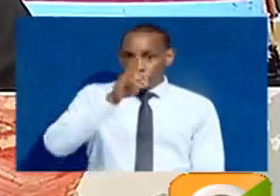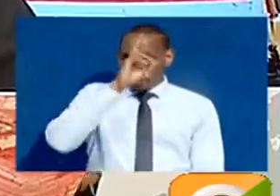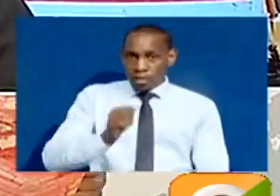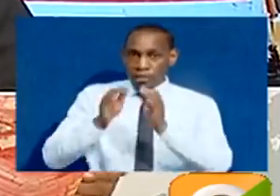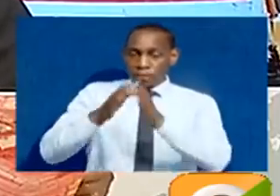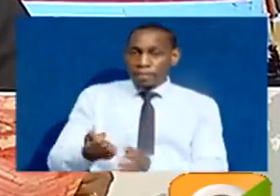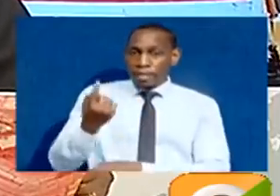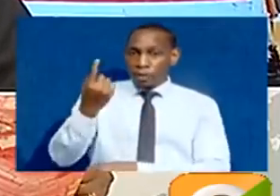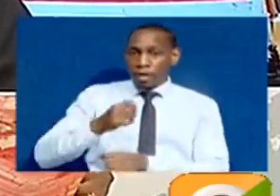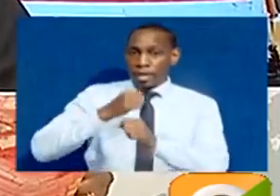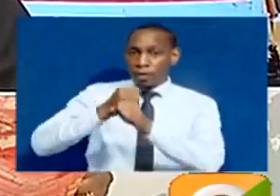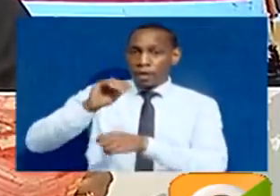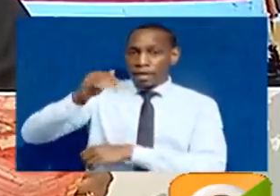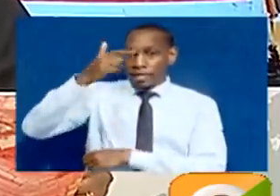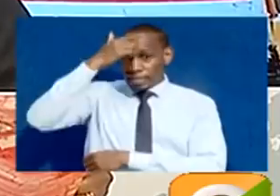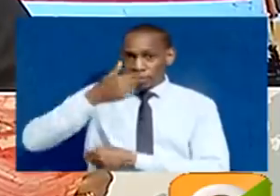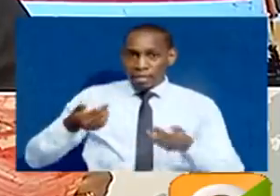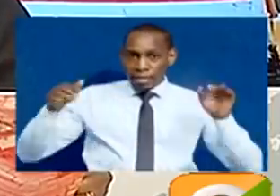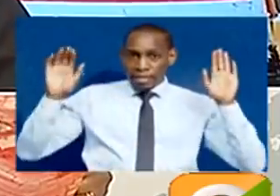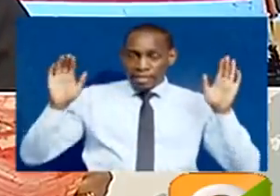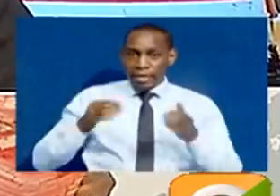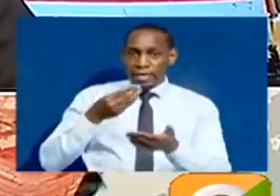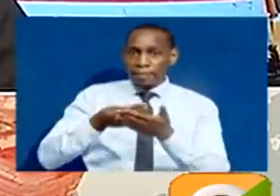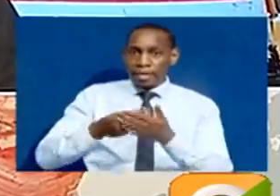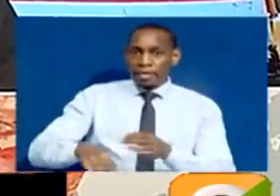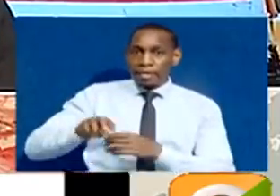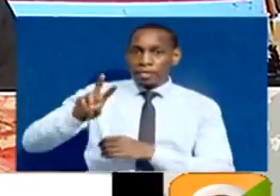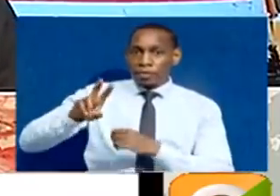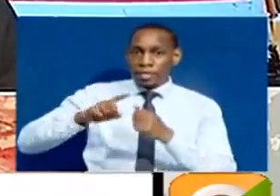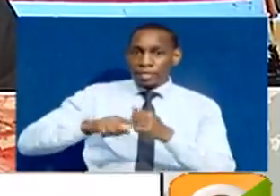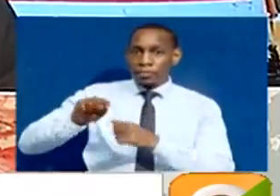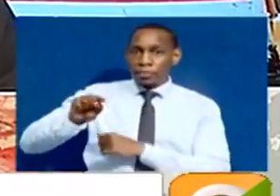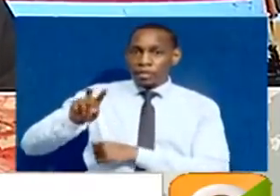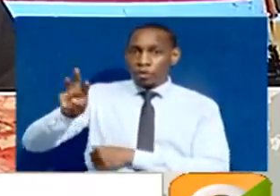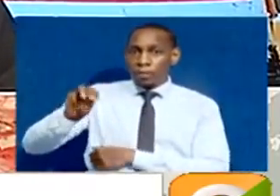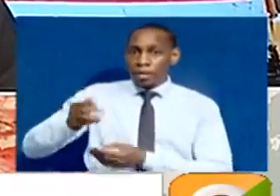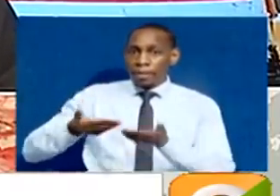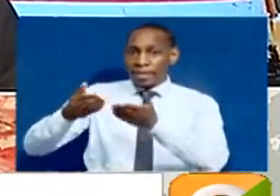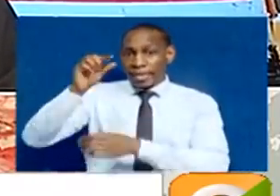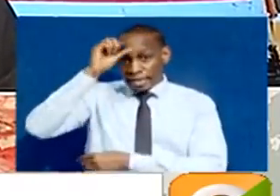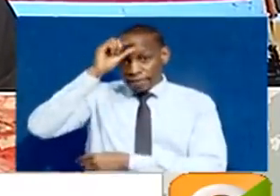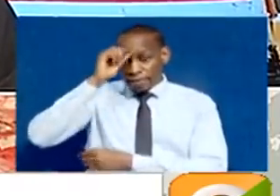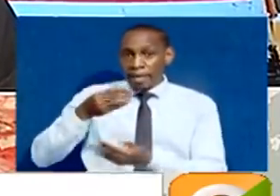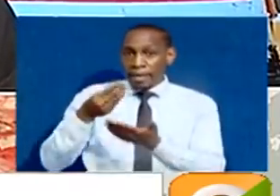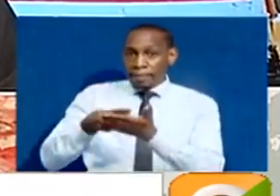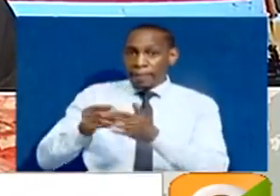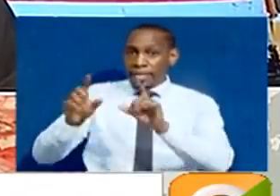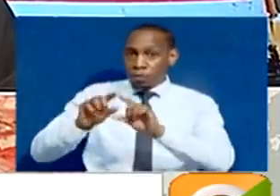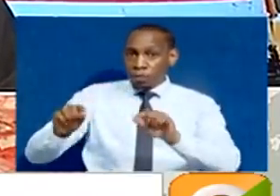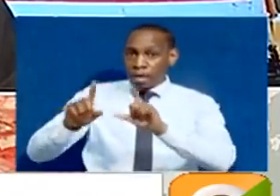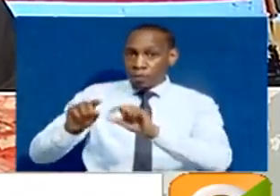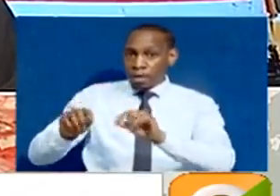afisa mmoja wa trafiki aliyehudumu mjini Thika amesalimisha kitita cha shilingi milioni 26.2 kwa serikali, pesa ambazo